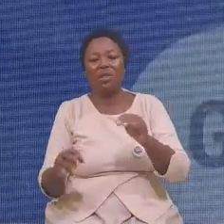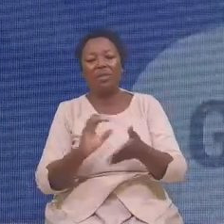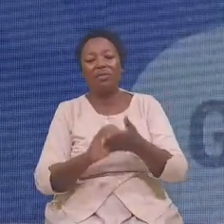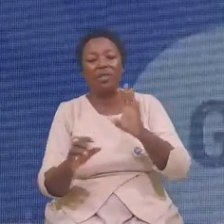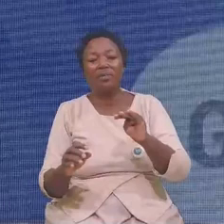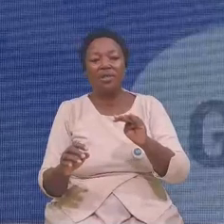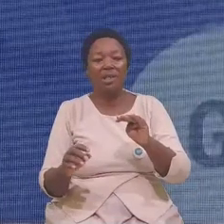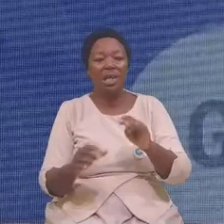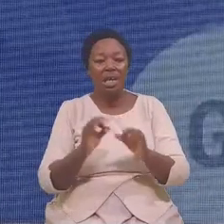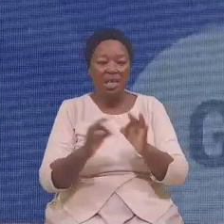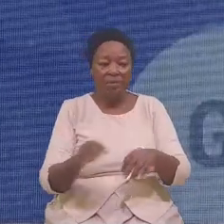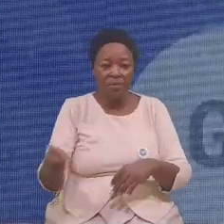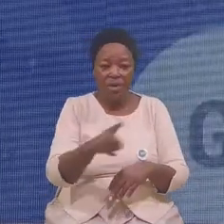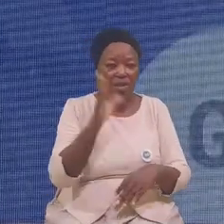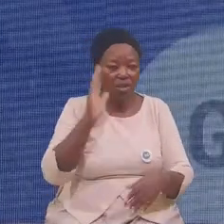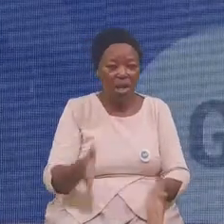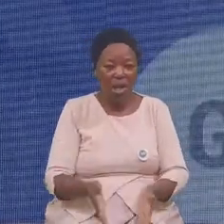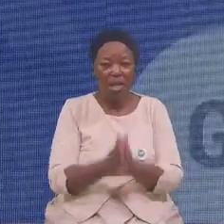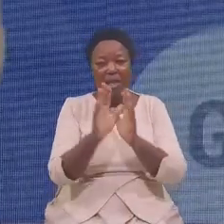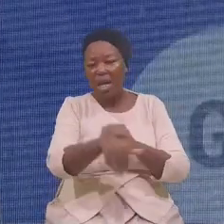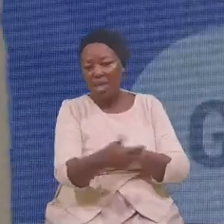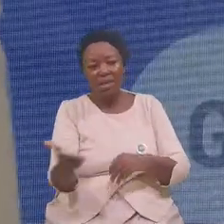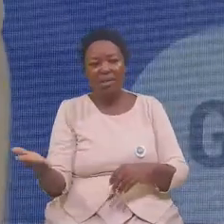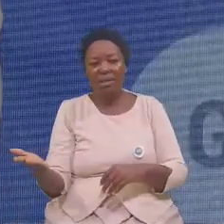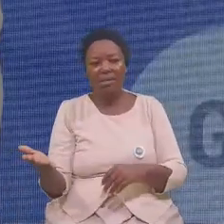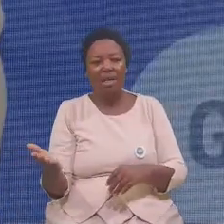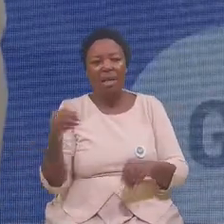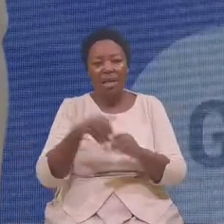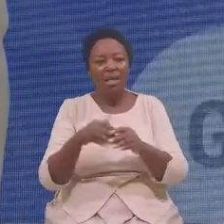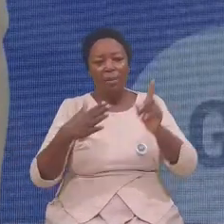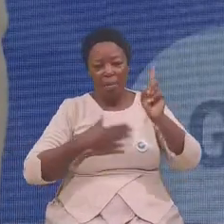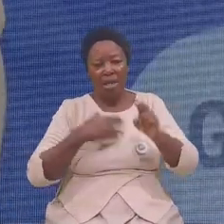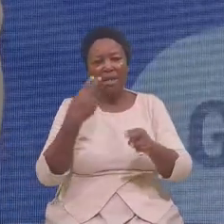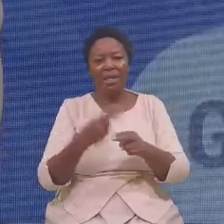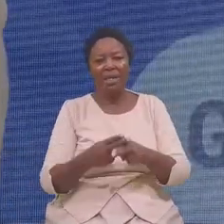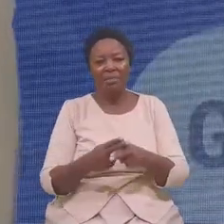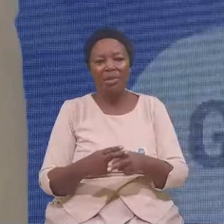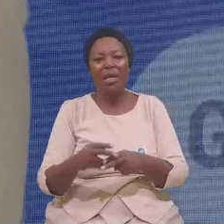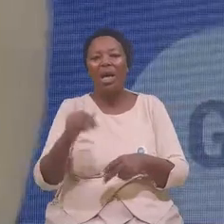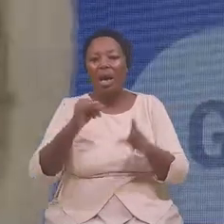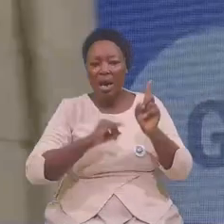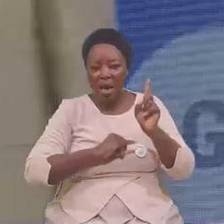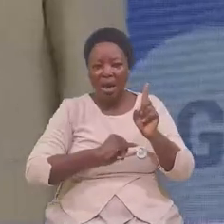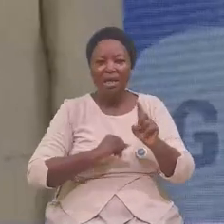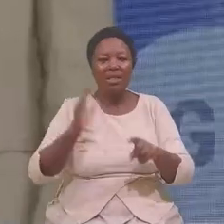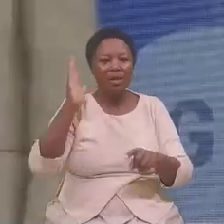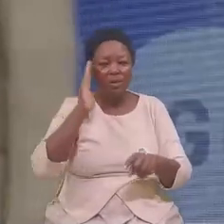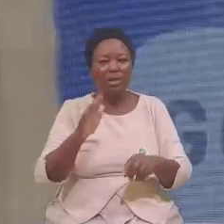vous demandez quelque chose en mon nom, je le ferai.